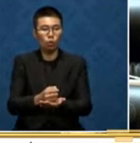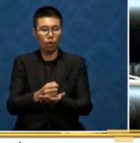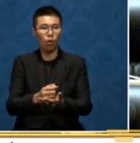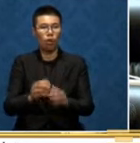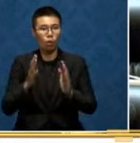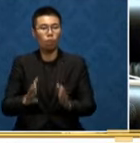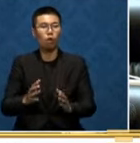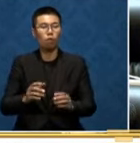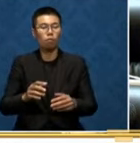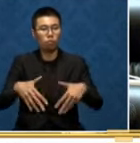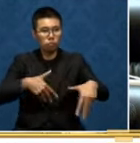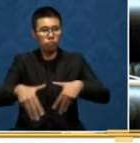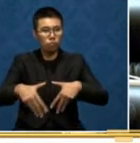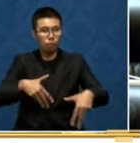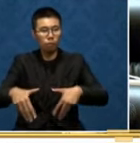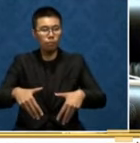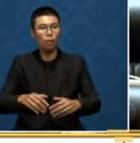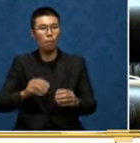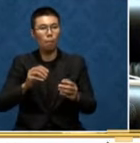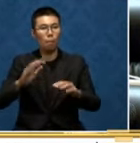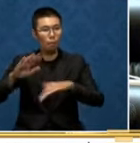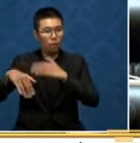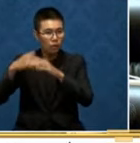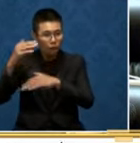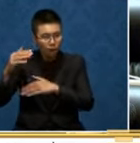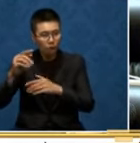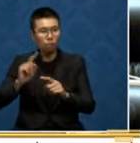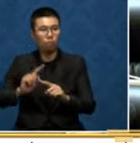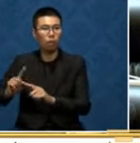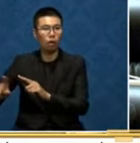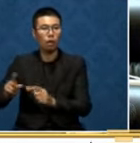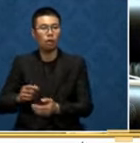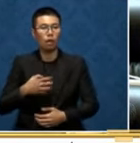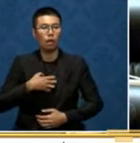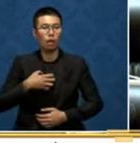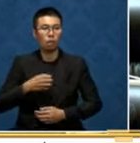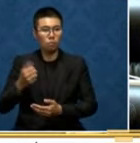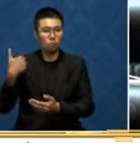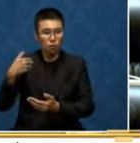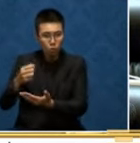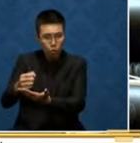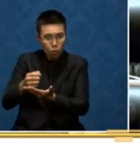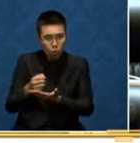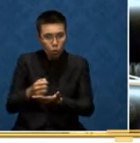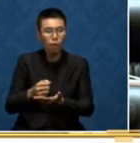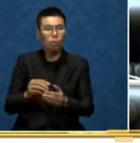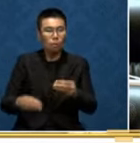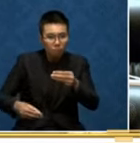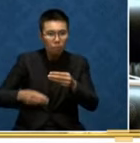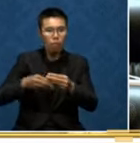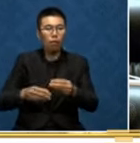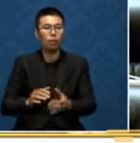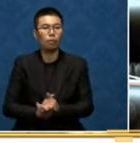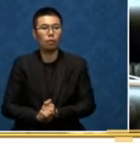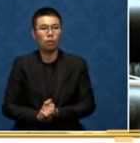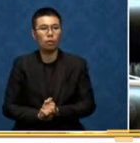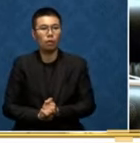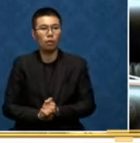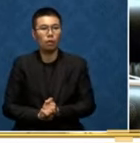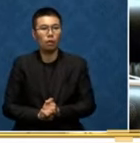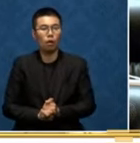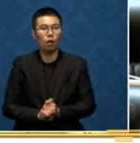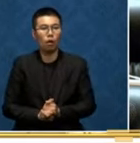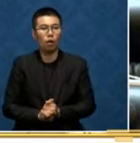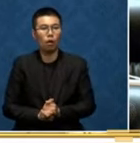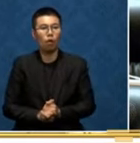ทางกรมเองในการที่จะช่วยเหลือพัฒนาสิ่งต่างๆเพื่อให้มีการช่วยเหลือให้ได้มากขึ้นนะครับก็อยากจะข